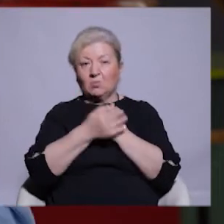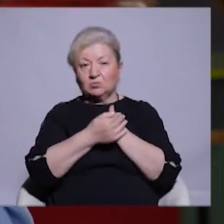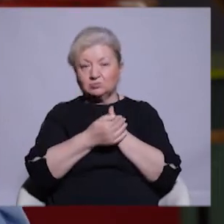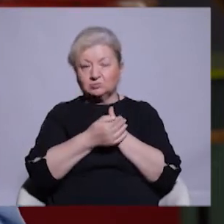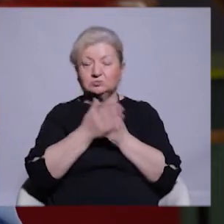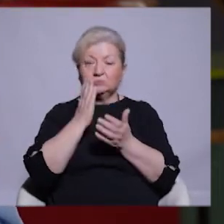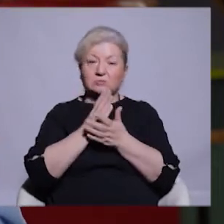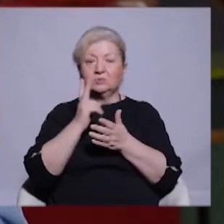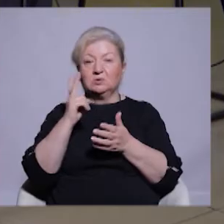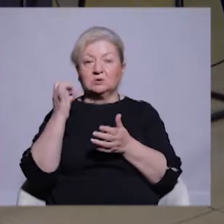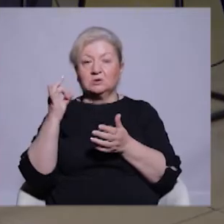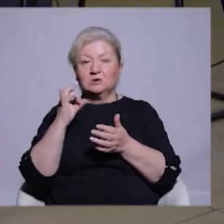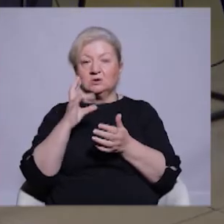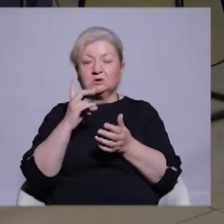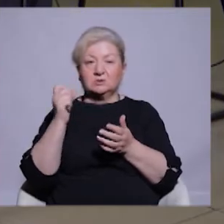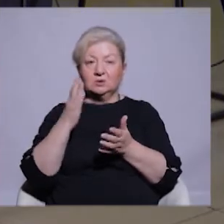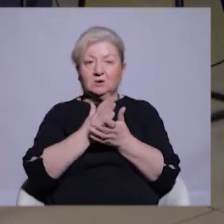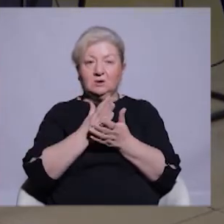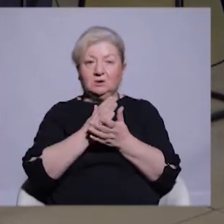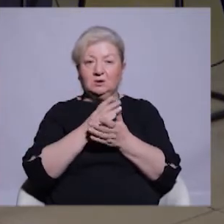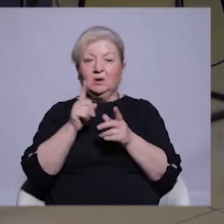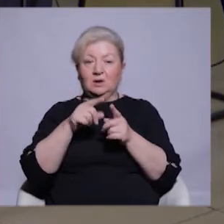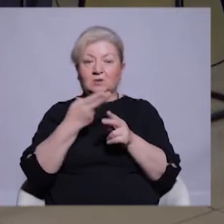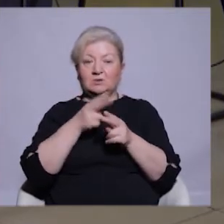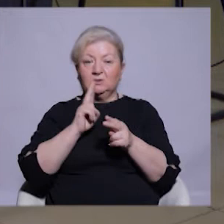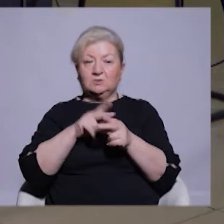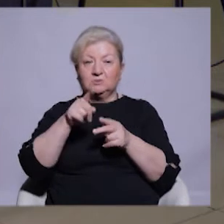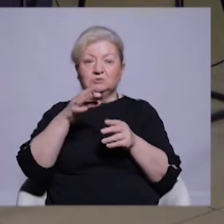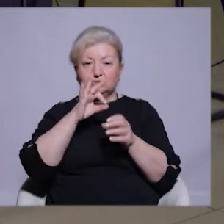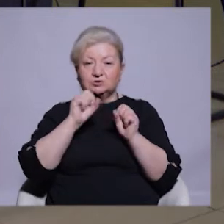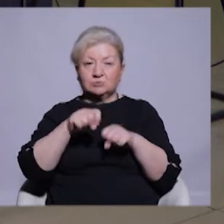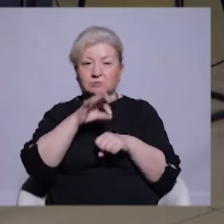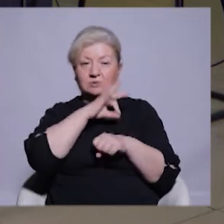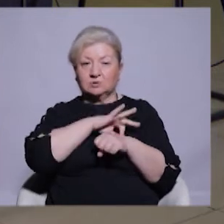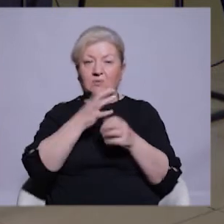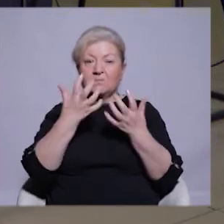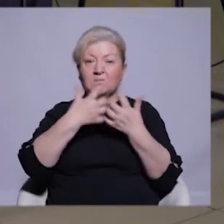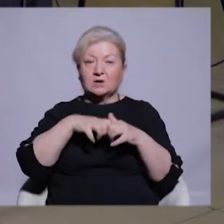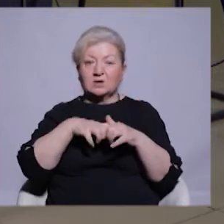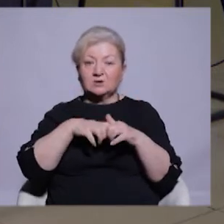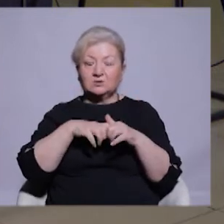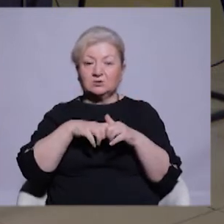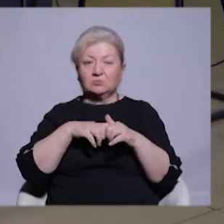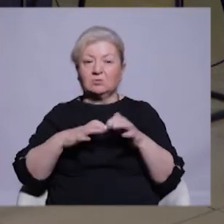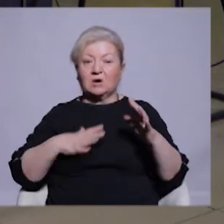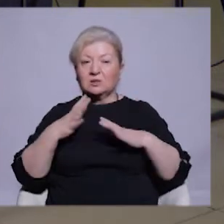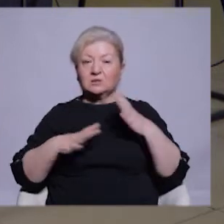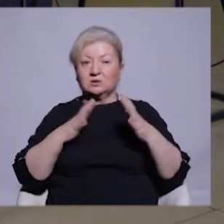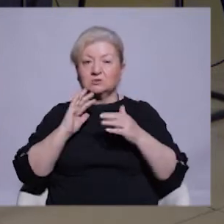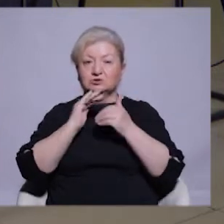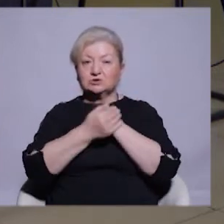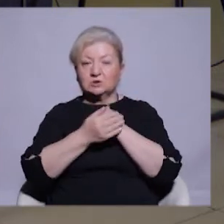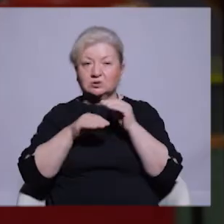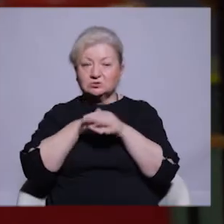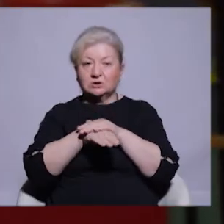და კინეტიკური. ანუ ამ შემთხვევაში ჩვენ შეგვიძლია გამოვიყენოთ მექანიკური ენერგიის შენახვის კანონი და